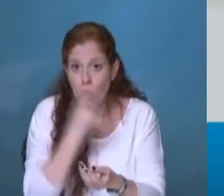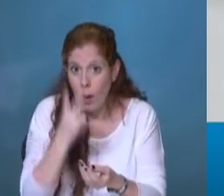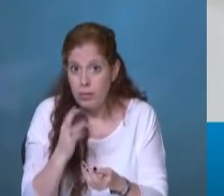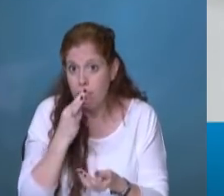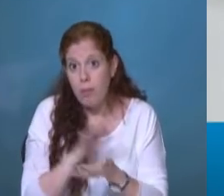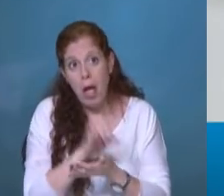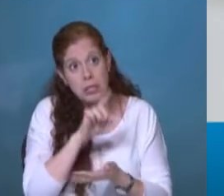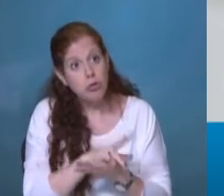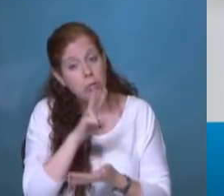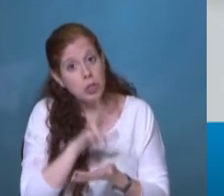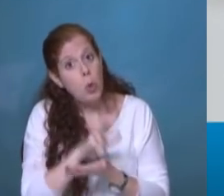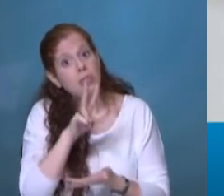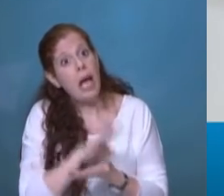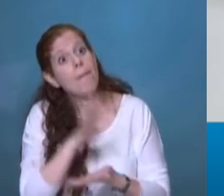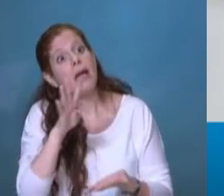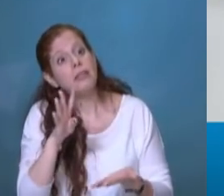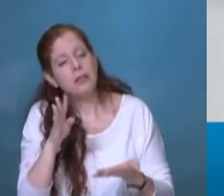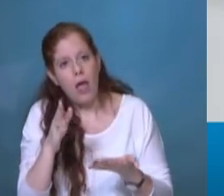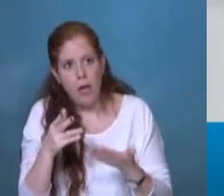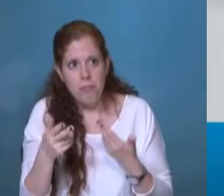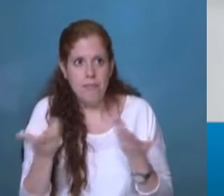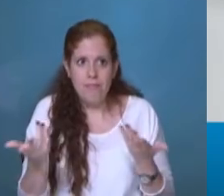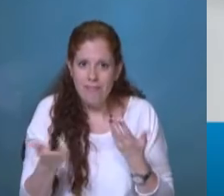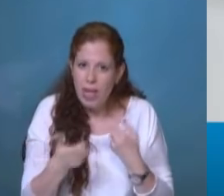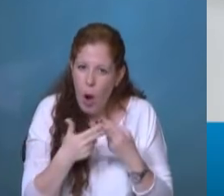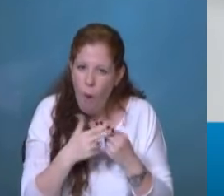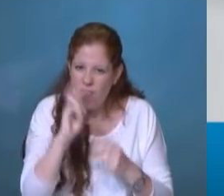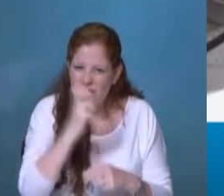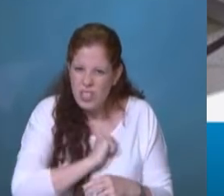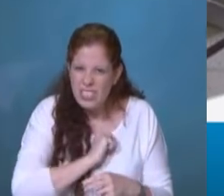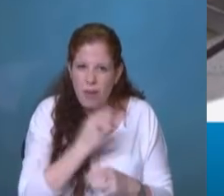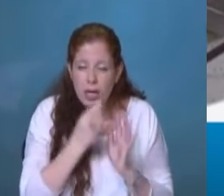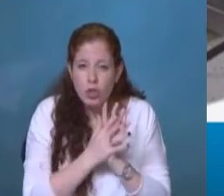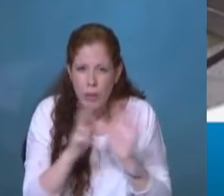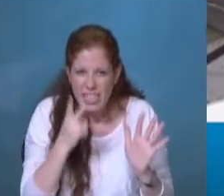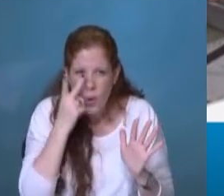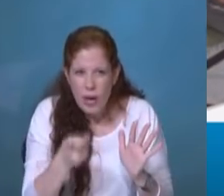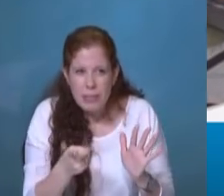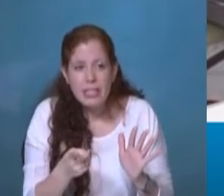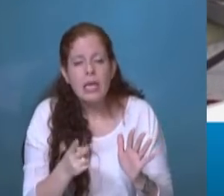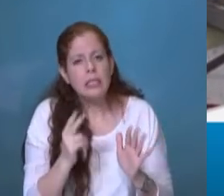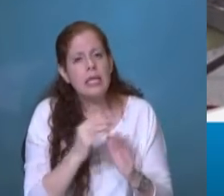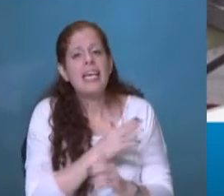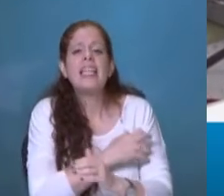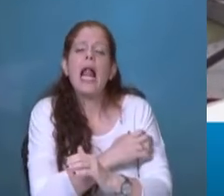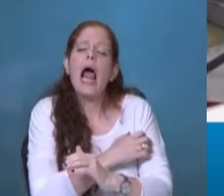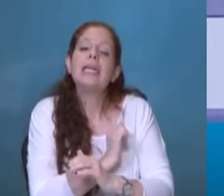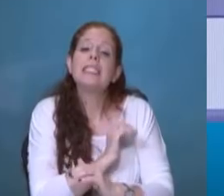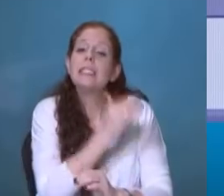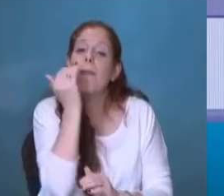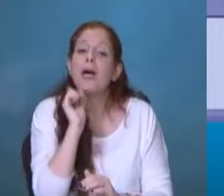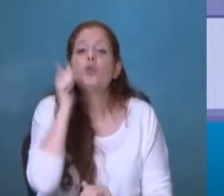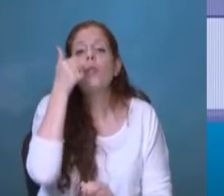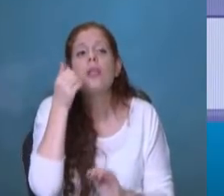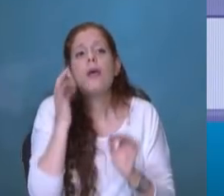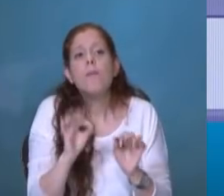12, 13, 14, בועחה, גיוס לצבא בגיל 18, זה יתר לחץ דם ראשוני, בדיוק כמו של האבא